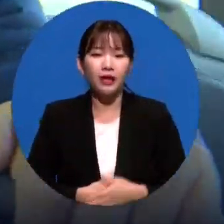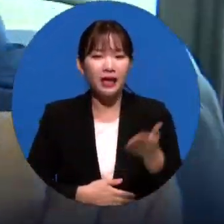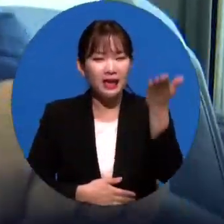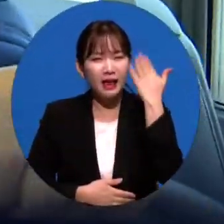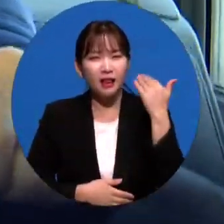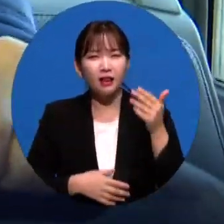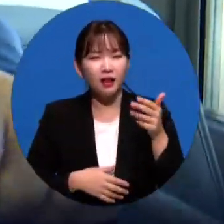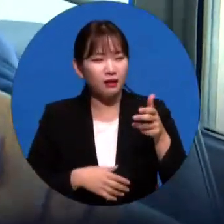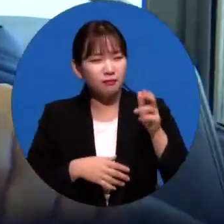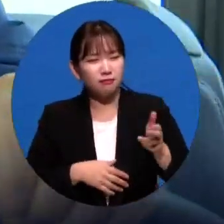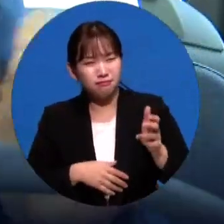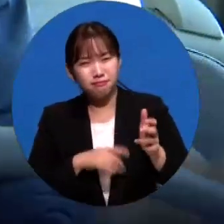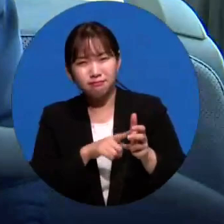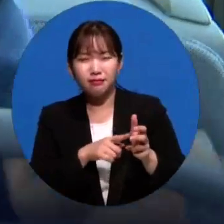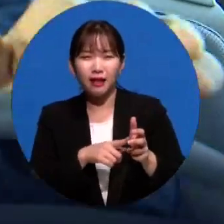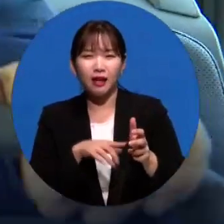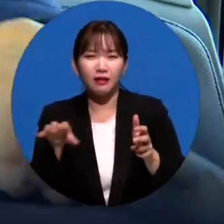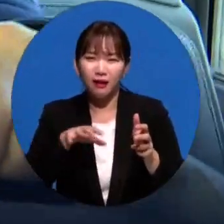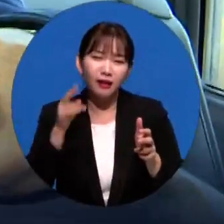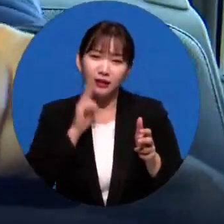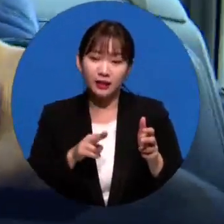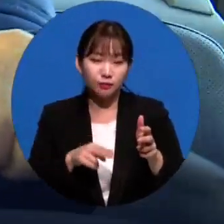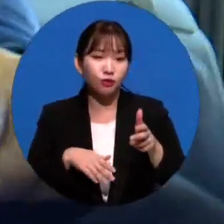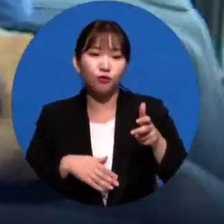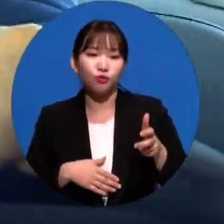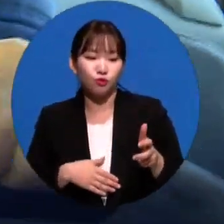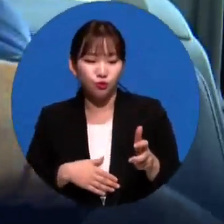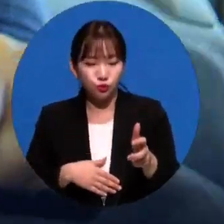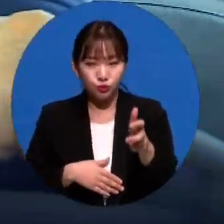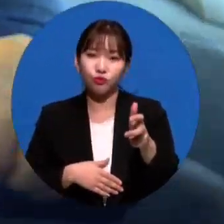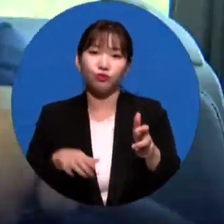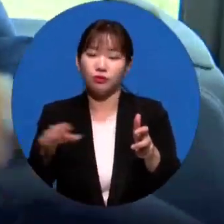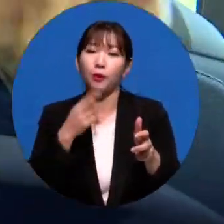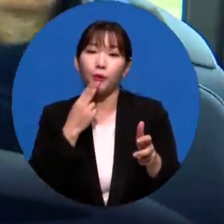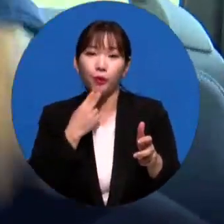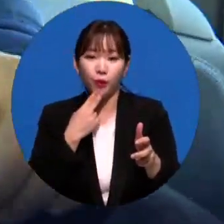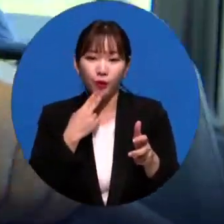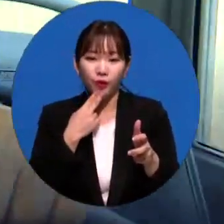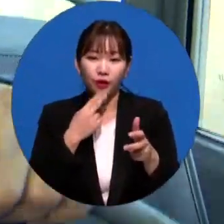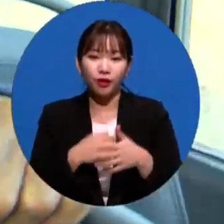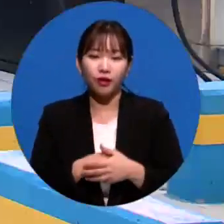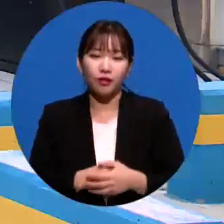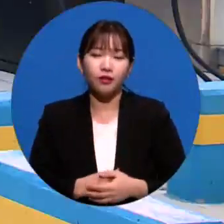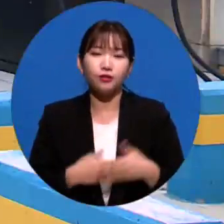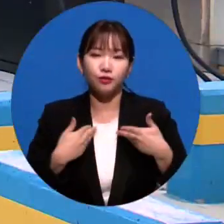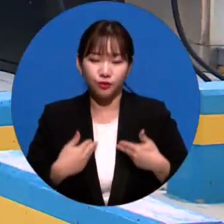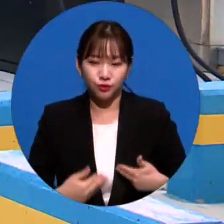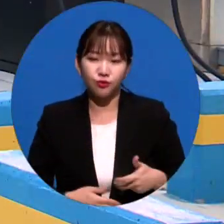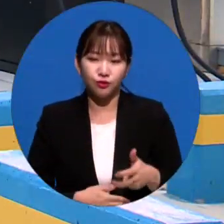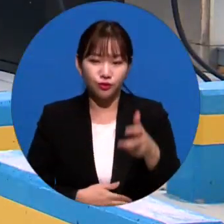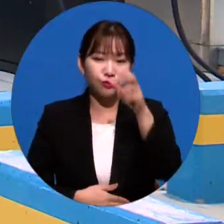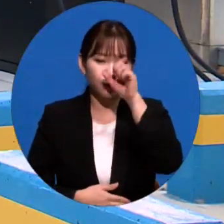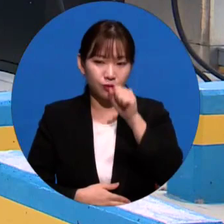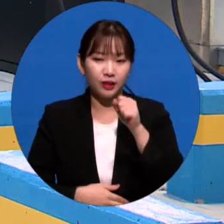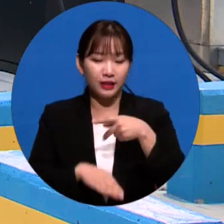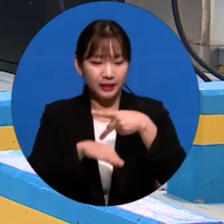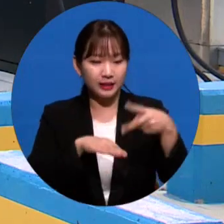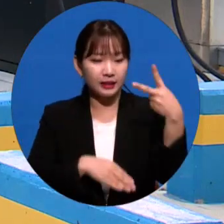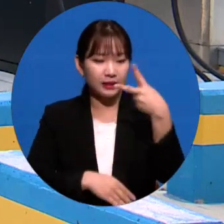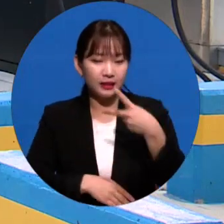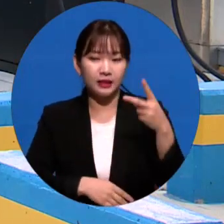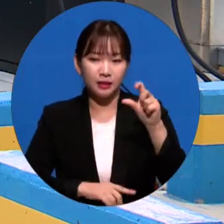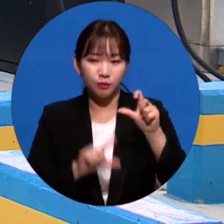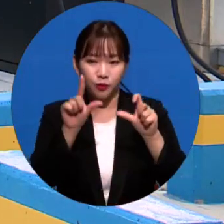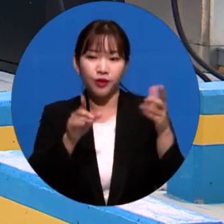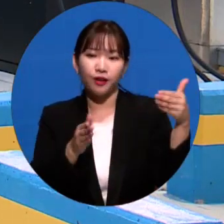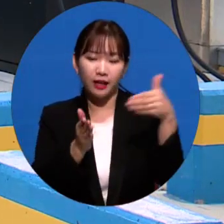그것에 탈탈탈탈 하고 막 울리고 가시한테 오늘 울리도 안 하고 짓대로 스르르 가니까. 신안군은